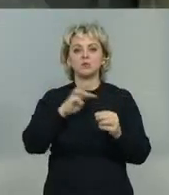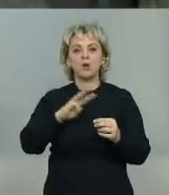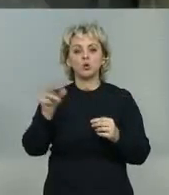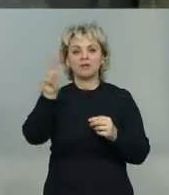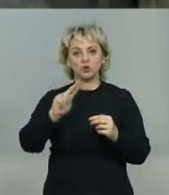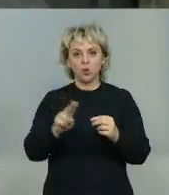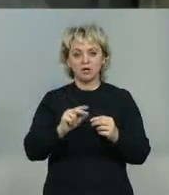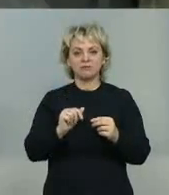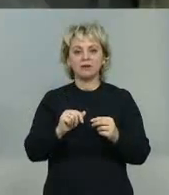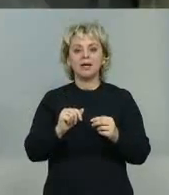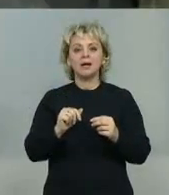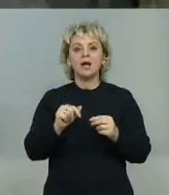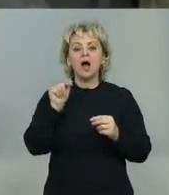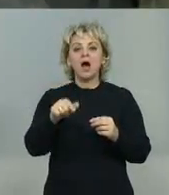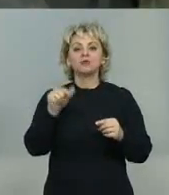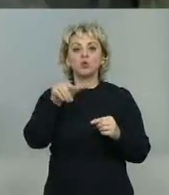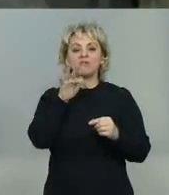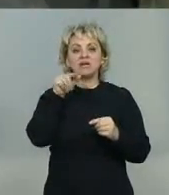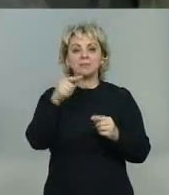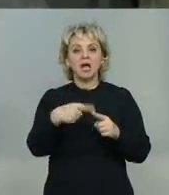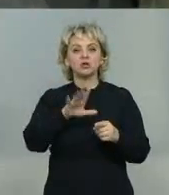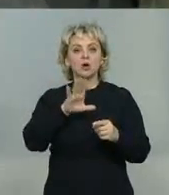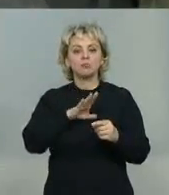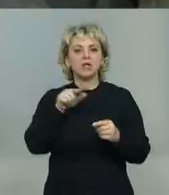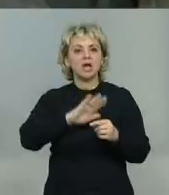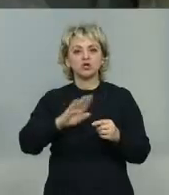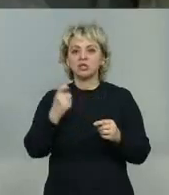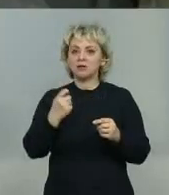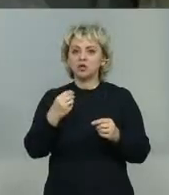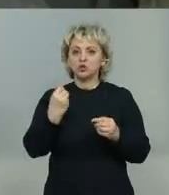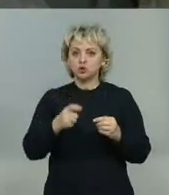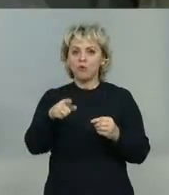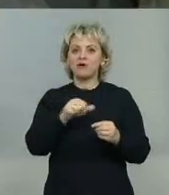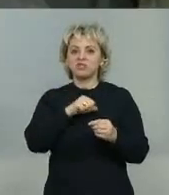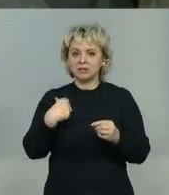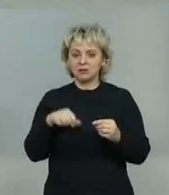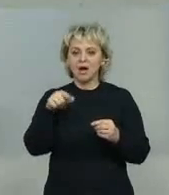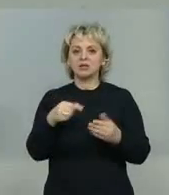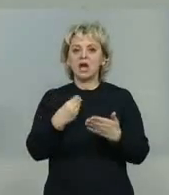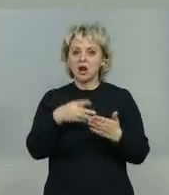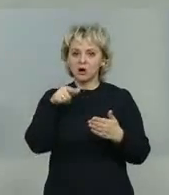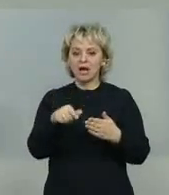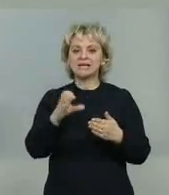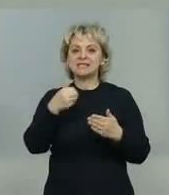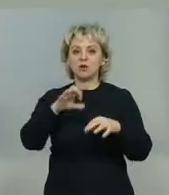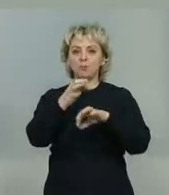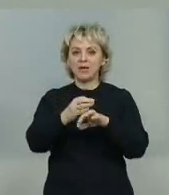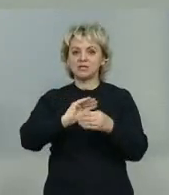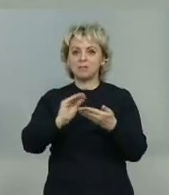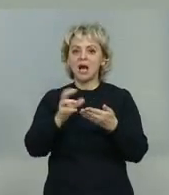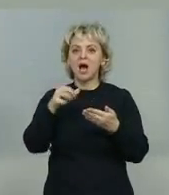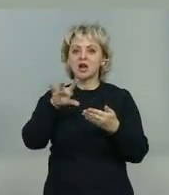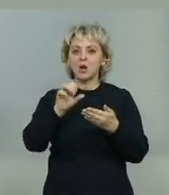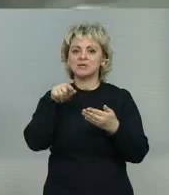миллионов долларов. Но и в те времена это была вещь недешевая даже в Китае. На серебряном перстне надпись на